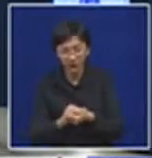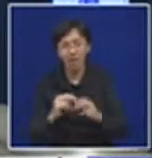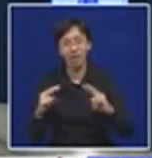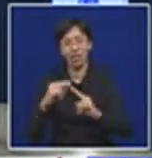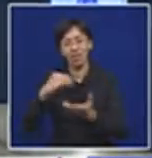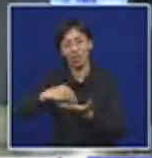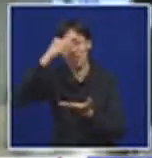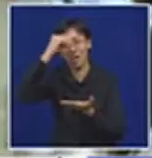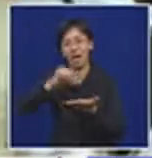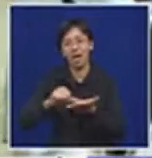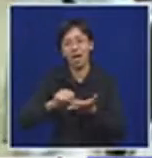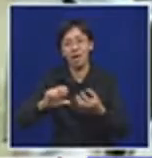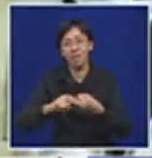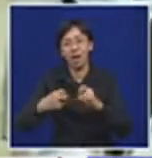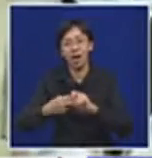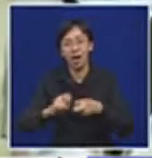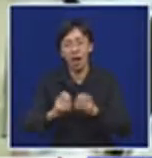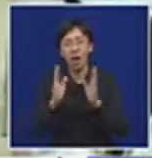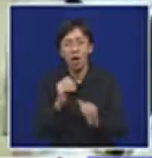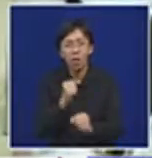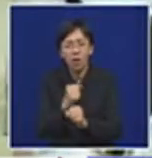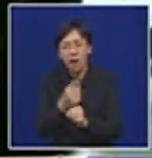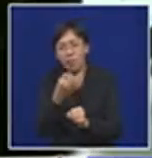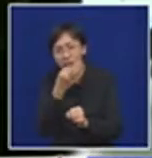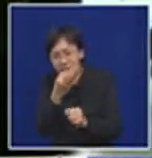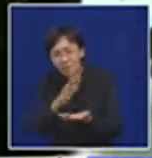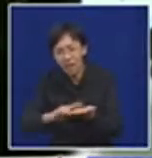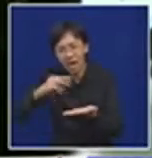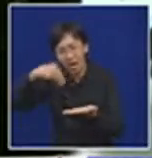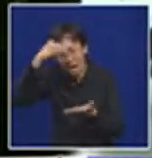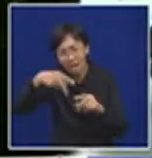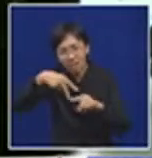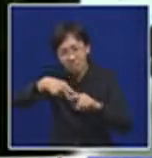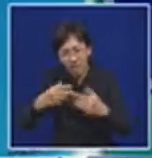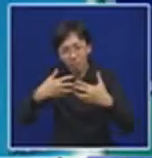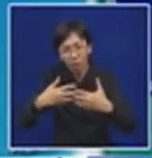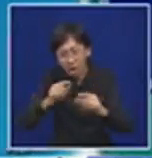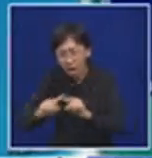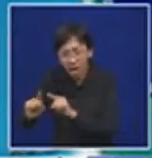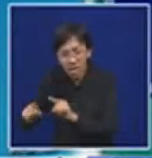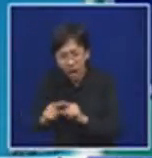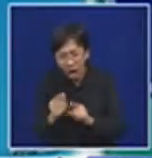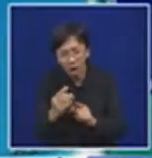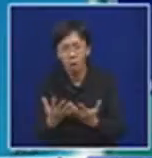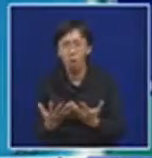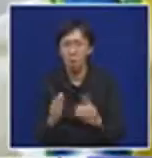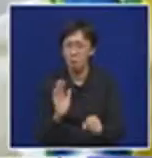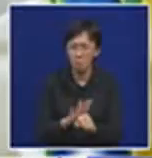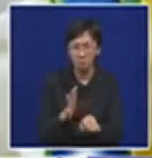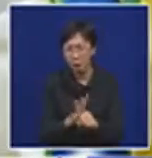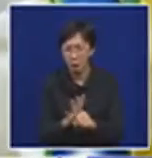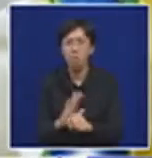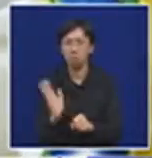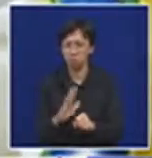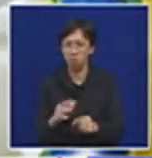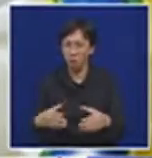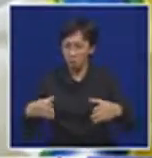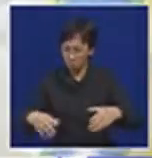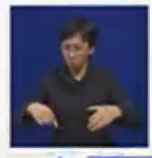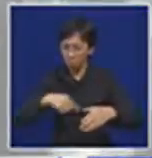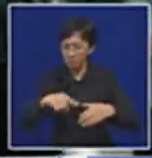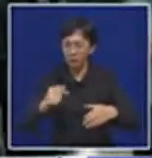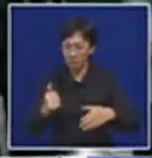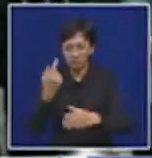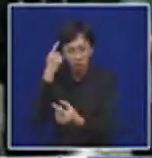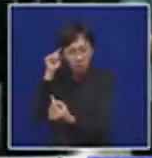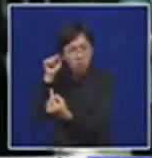าความขาดแคลนอาชีวะก็ดีหรือว่าคุณภาพของอาชีวะก็ดีมันจะทำให้ผมสามารถเดินได้ตรงเป้าตรงจุด